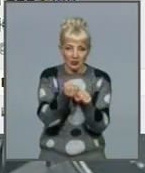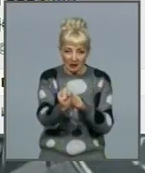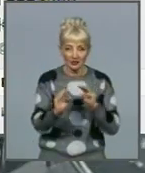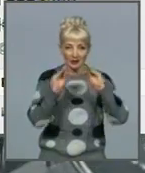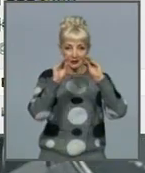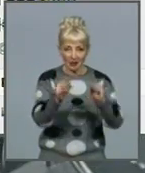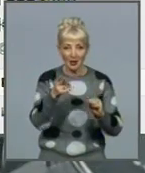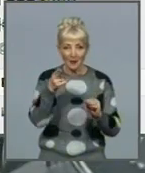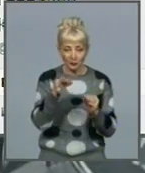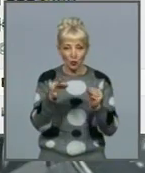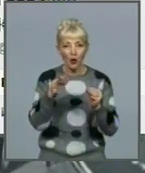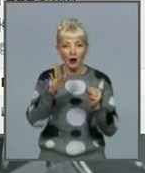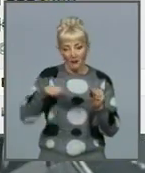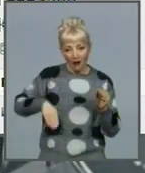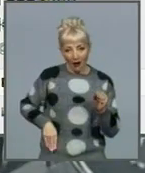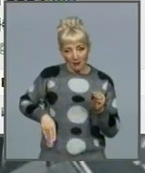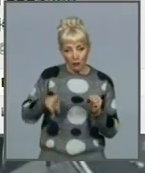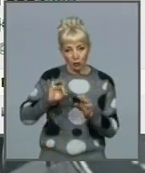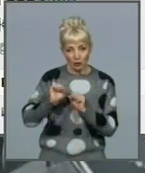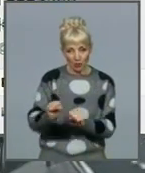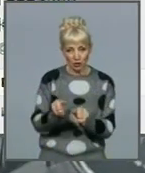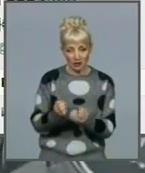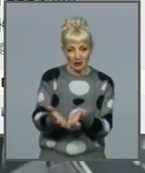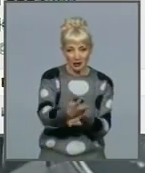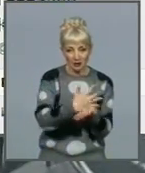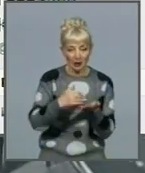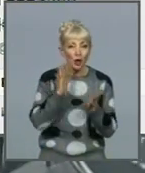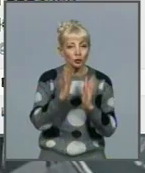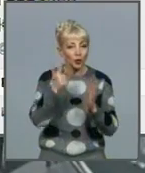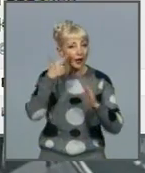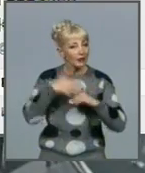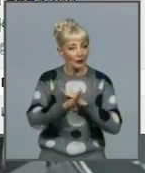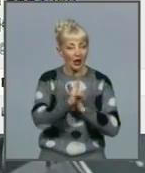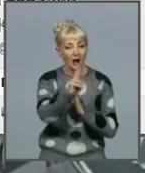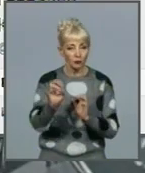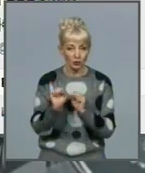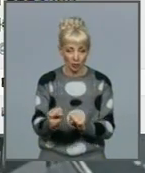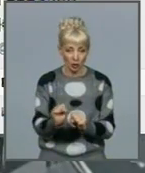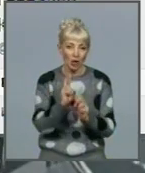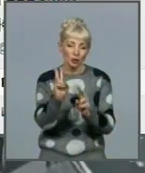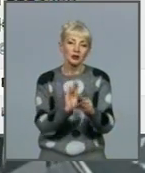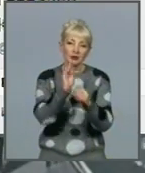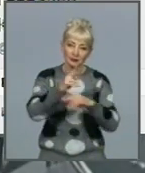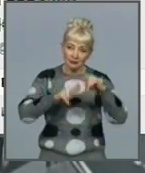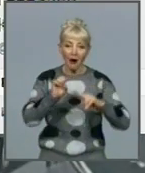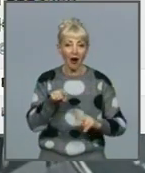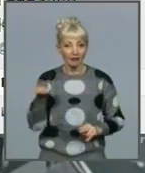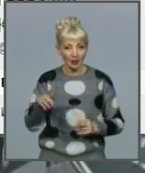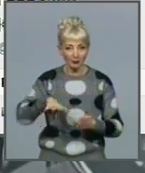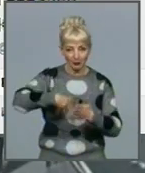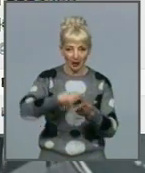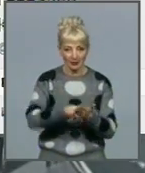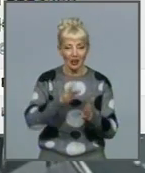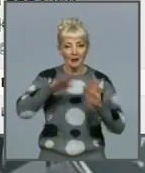собирал. Только непонятно, кого они защищали. То принудительно что-то пристраивали, а ты плати. Потом за свет начали собирать и